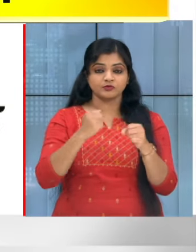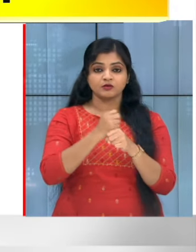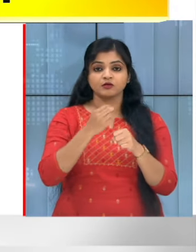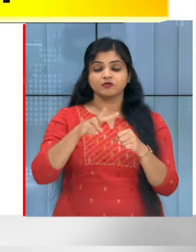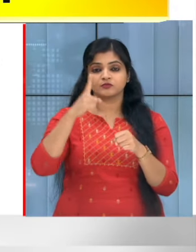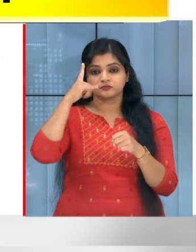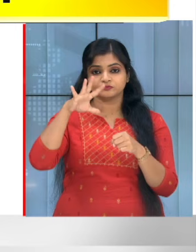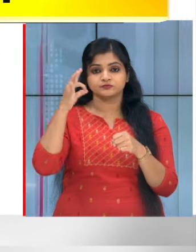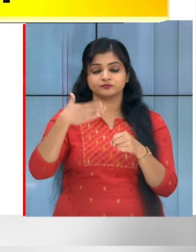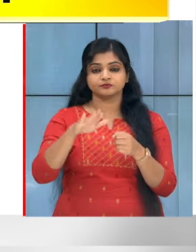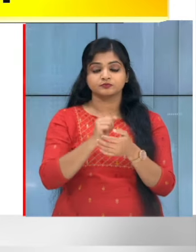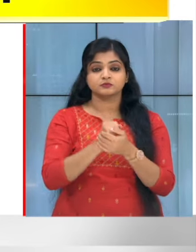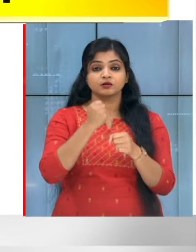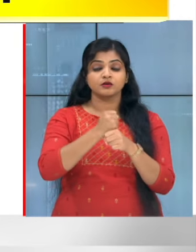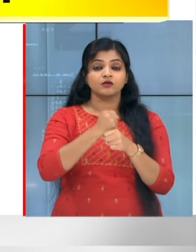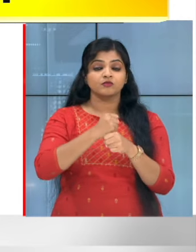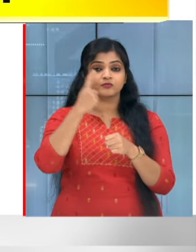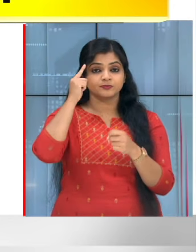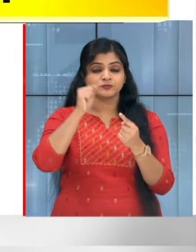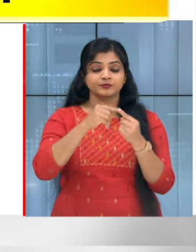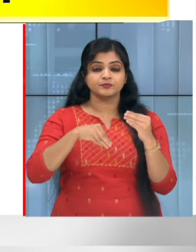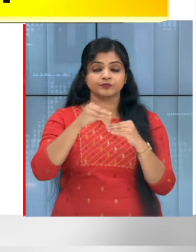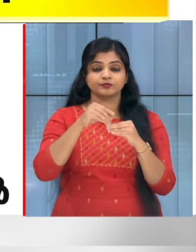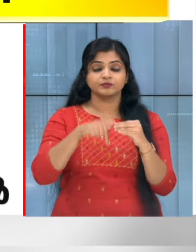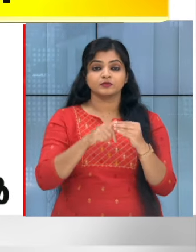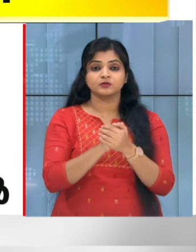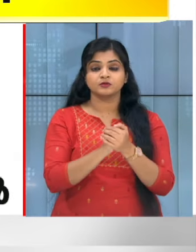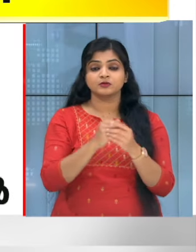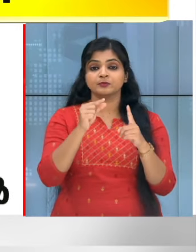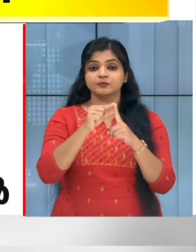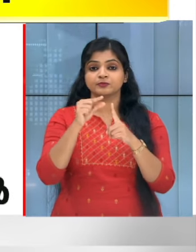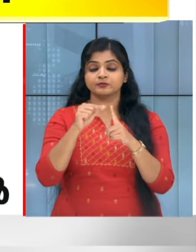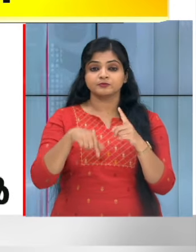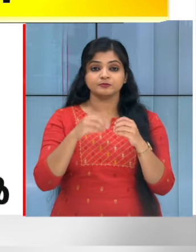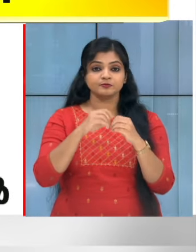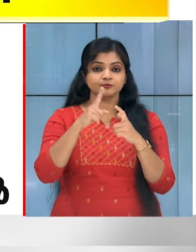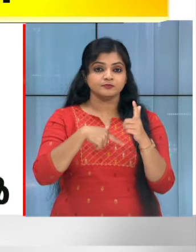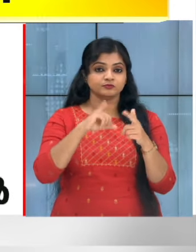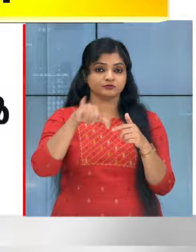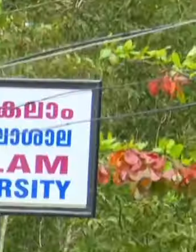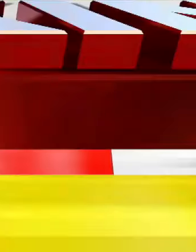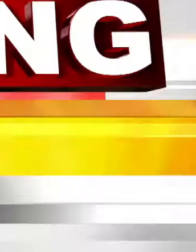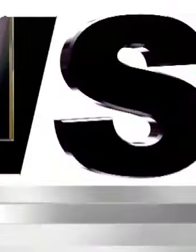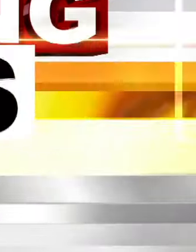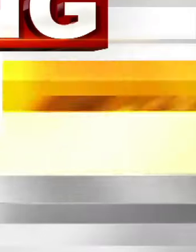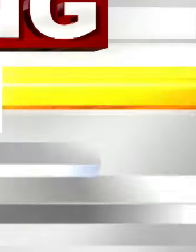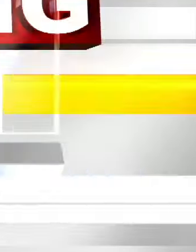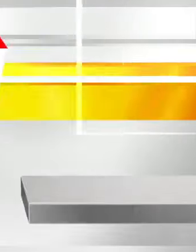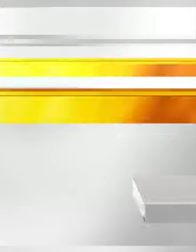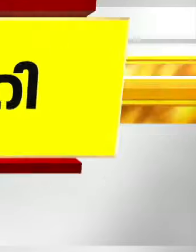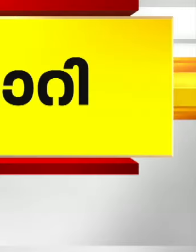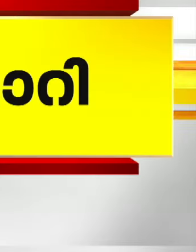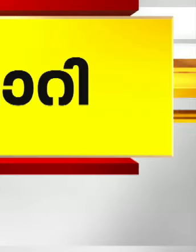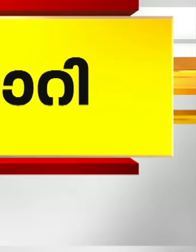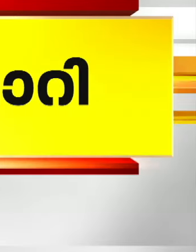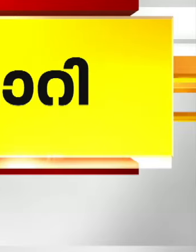സർക്കാരിന് ഇക്കാര്യത്തിൽ താല്പര്യം സാങ്കേതിക വിദ്യാഭ്യാസ ഡയറക്ടർ ഡോക്ടർ TP ബൈജുഭായിയെ താൽക്കാലിക VC സ്ഥാനത്തേക്ക് കൊണ്ടുവരണം എന്നുള്ളതാണ്.